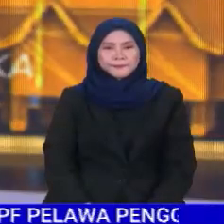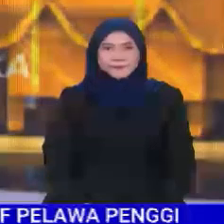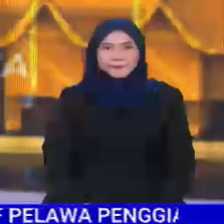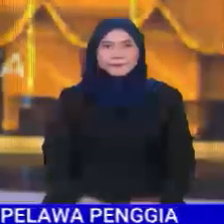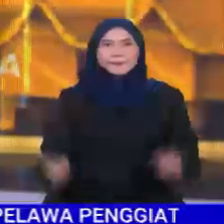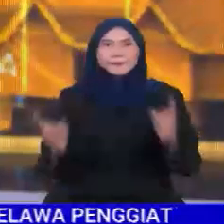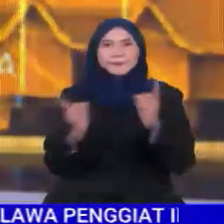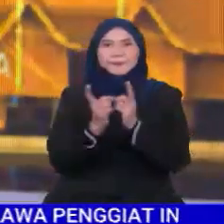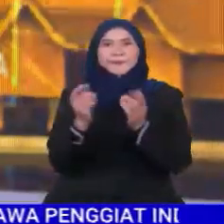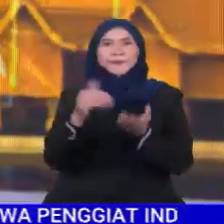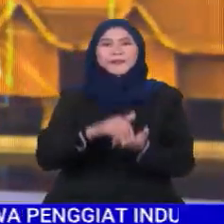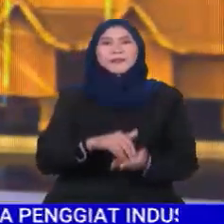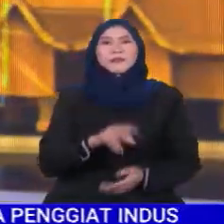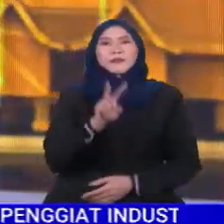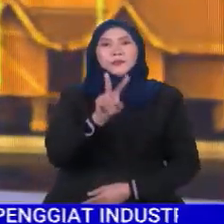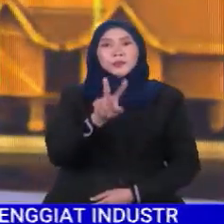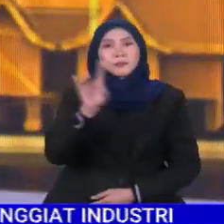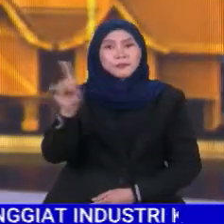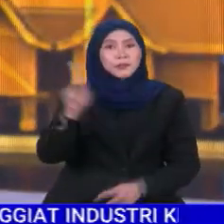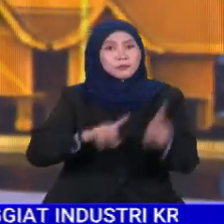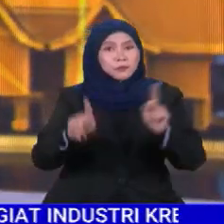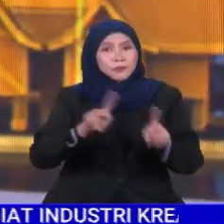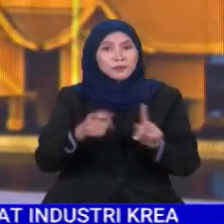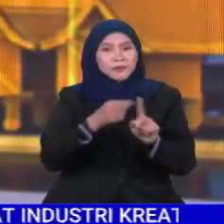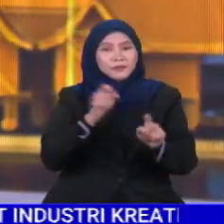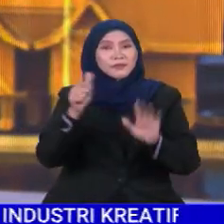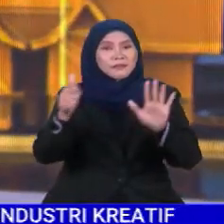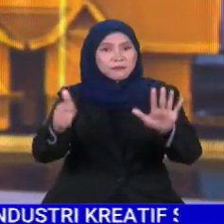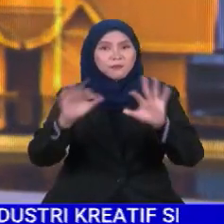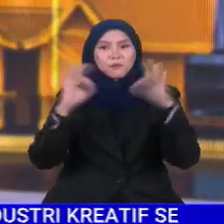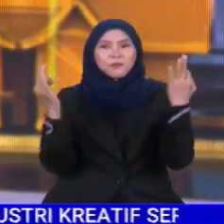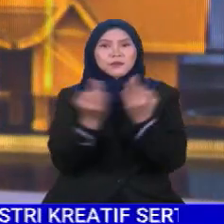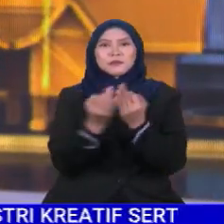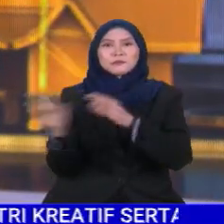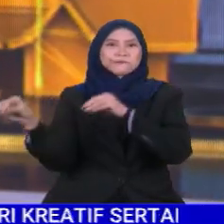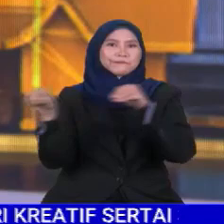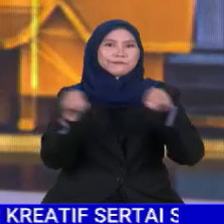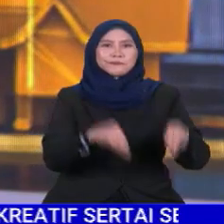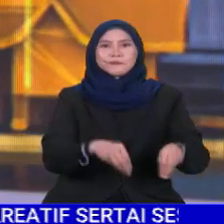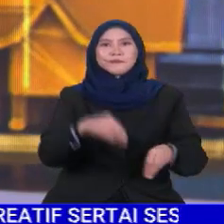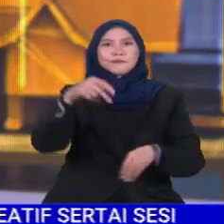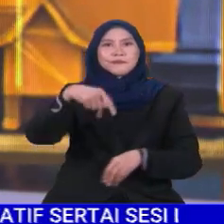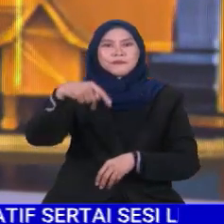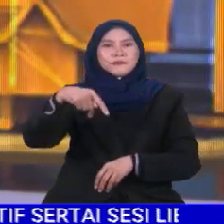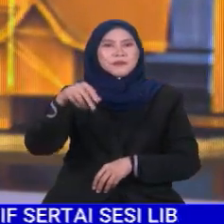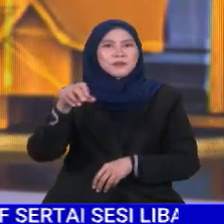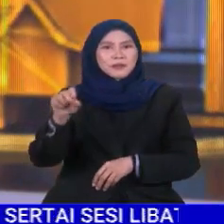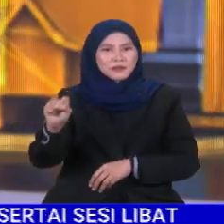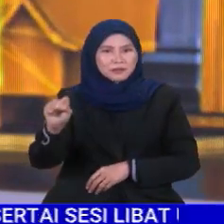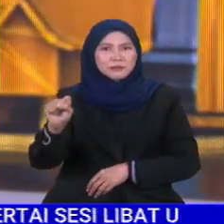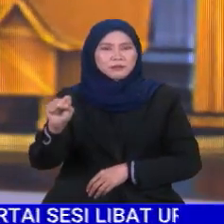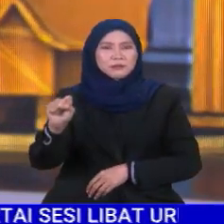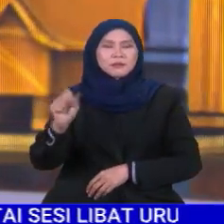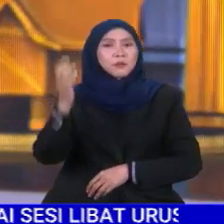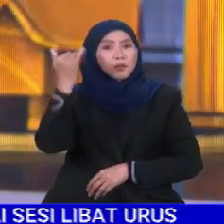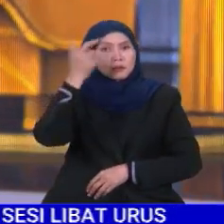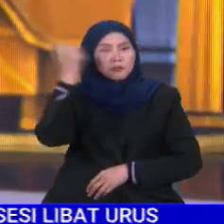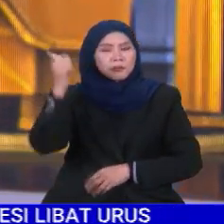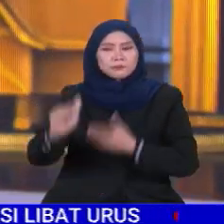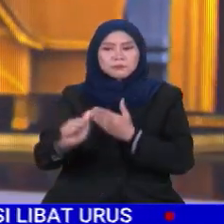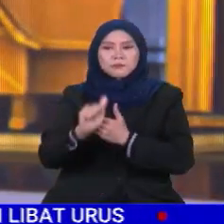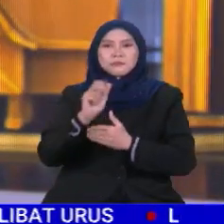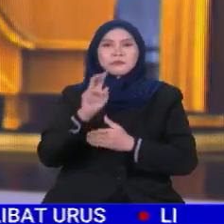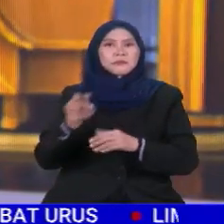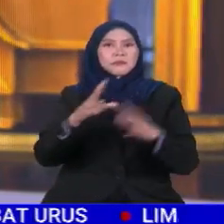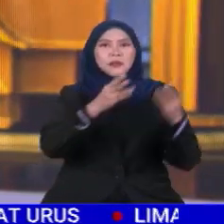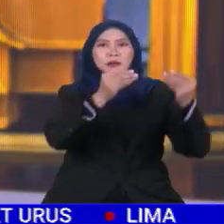persua kembali 28 penduduk dari enam keluarga terpaksa dipindahkan ke pusat pemindahan sementara ekoran risiko